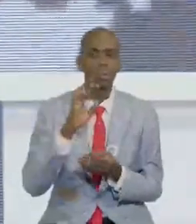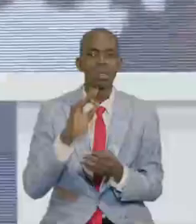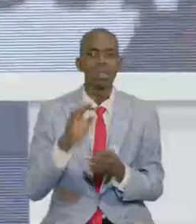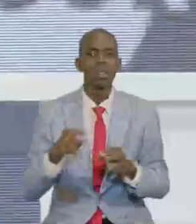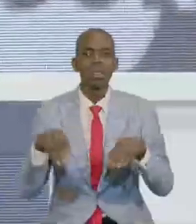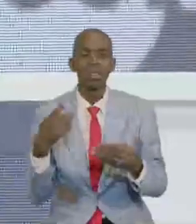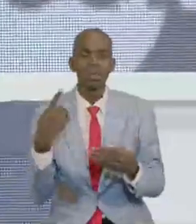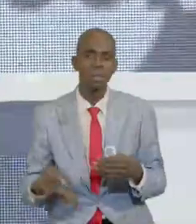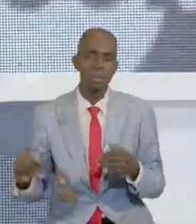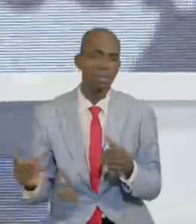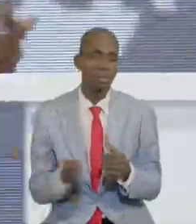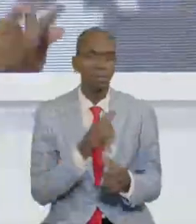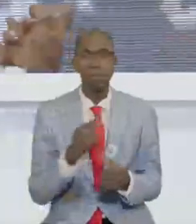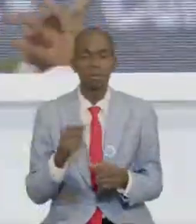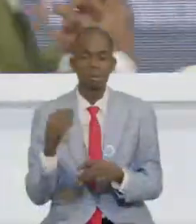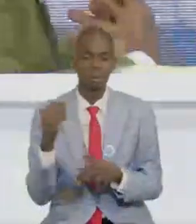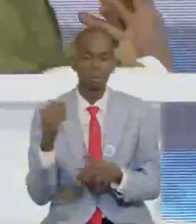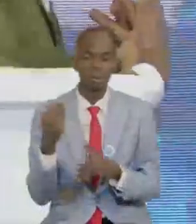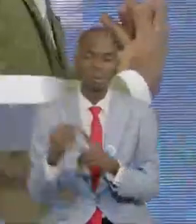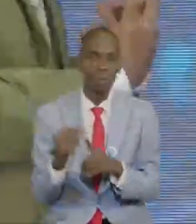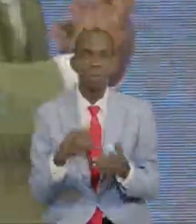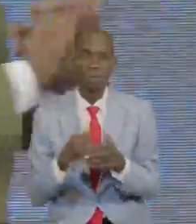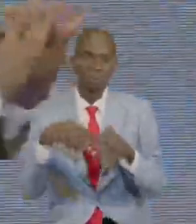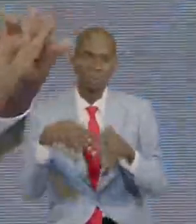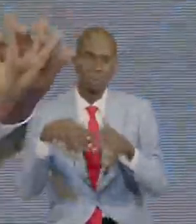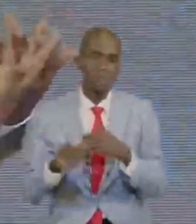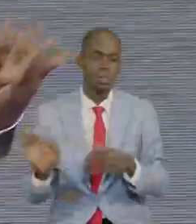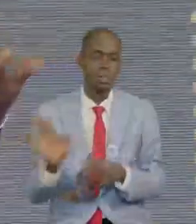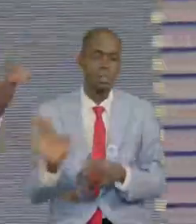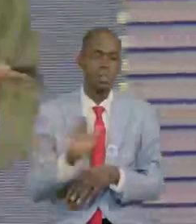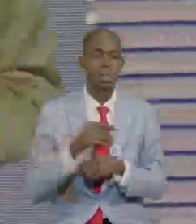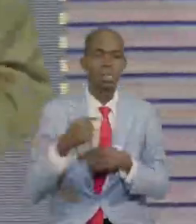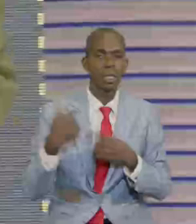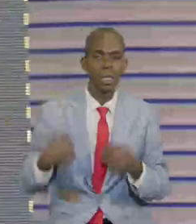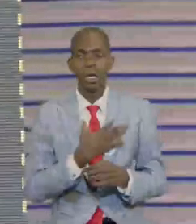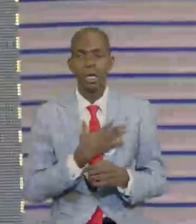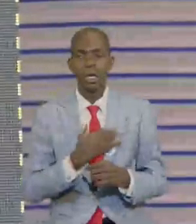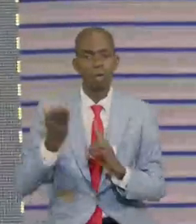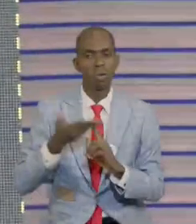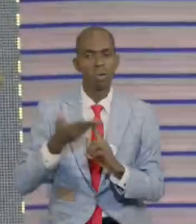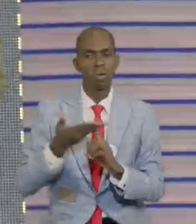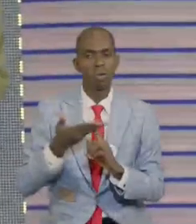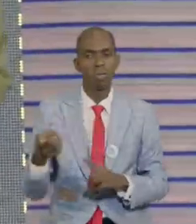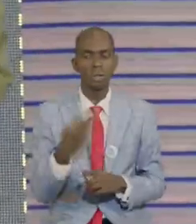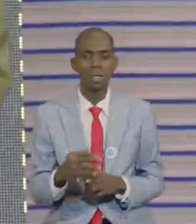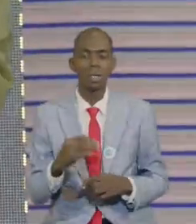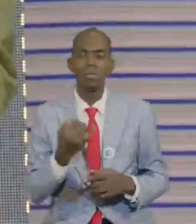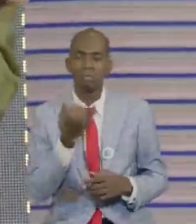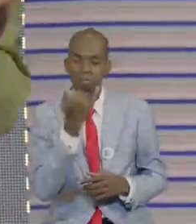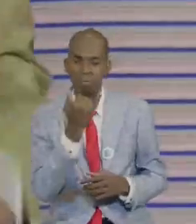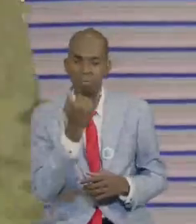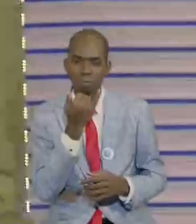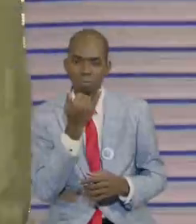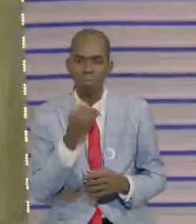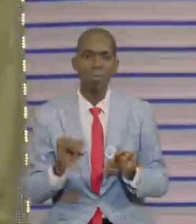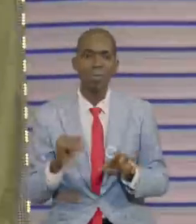message. It penetrated their hearts and it convinced them of their guilt and they said, men and